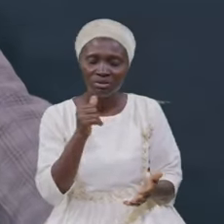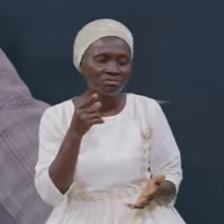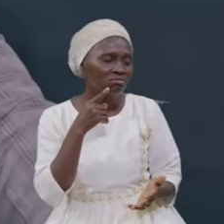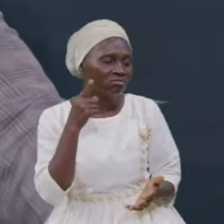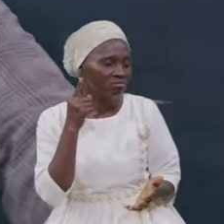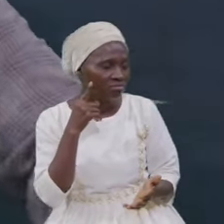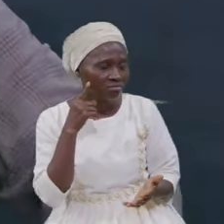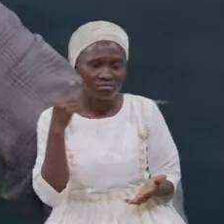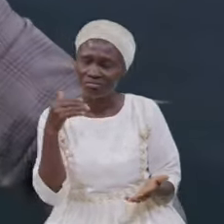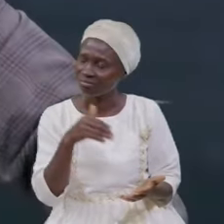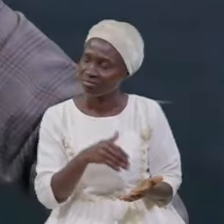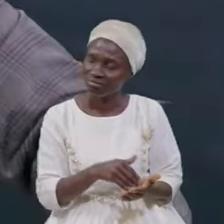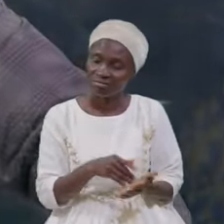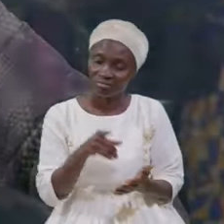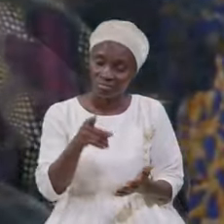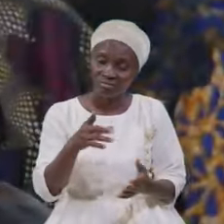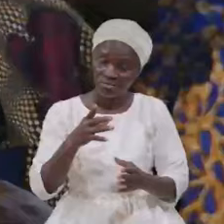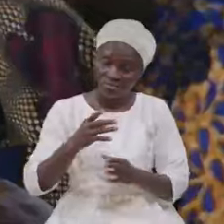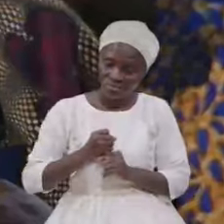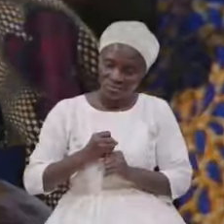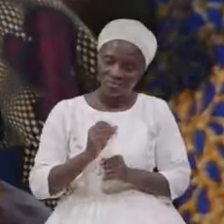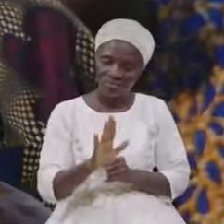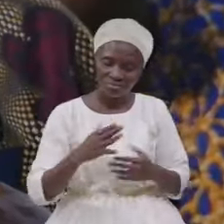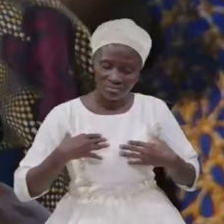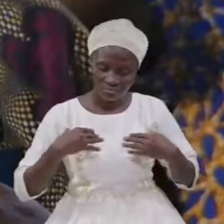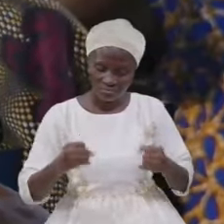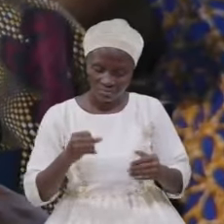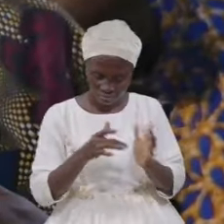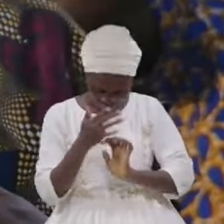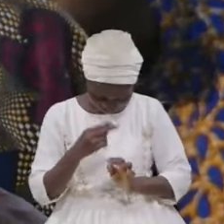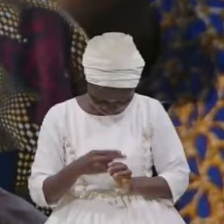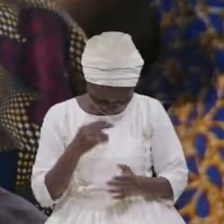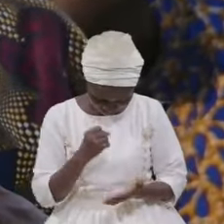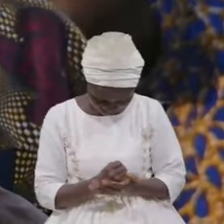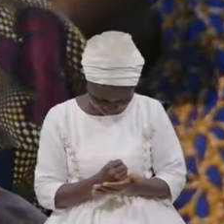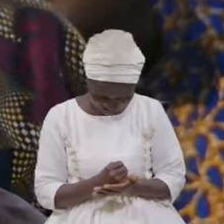Reçois ton écoute au nom de Jésus.